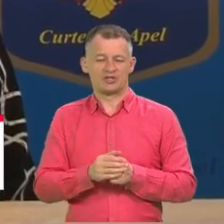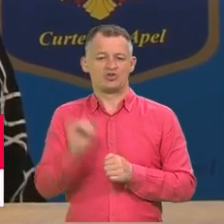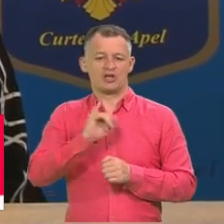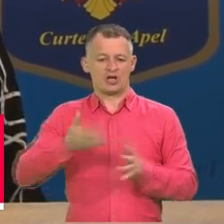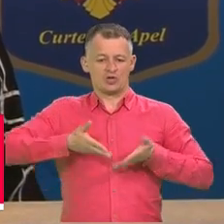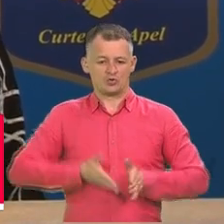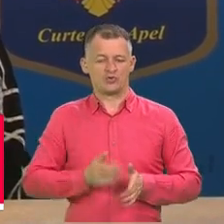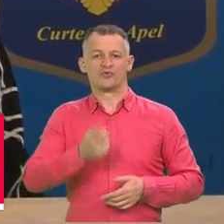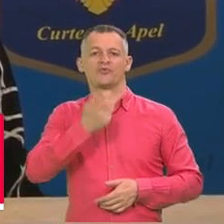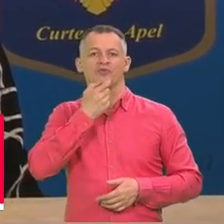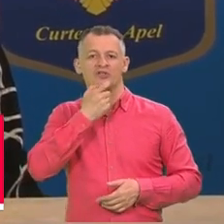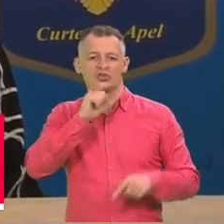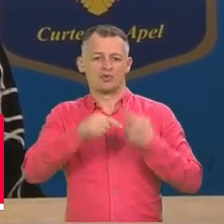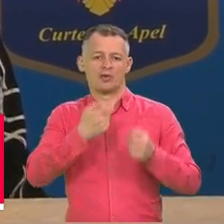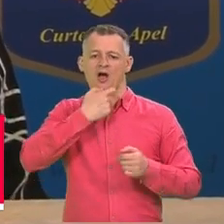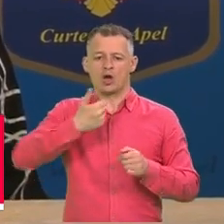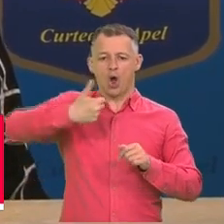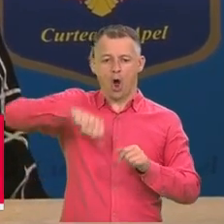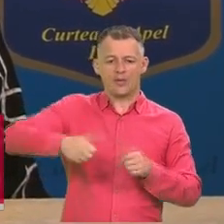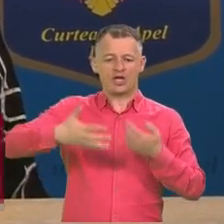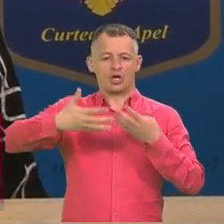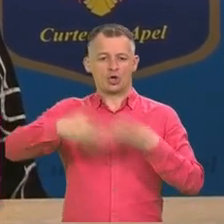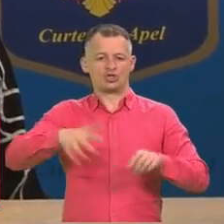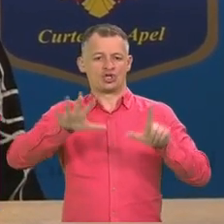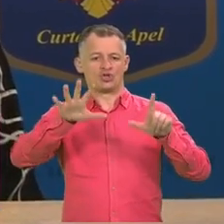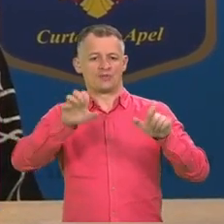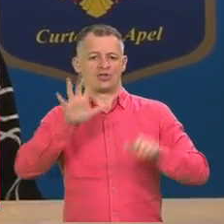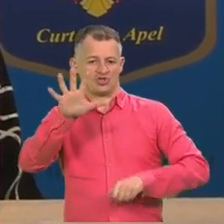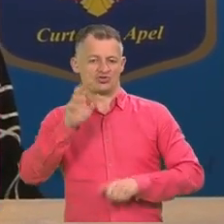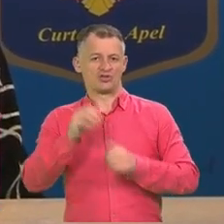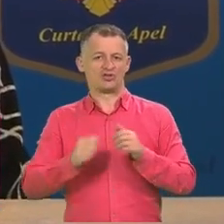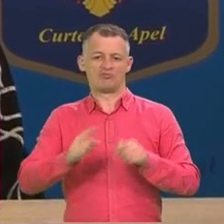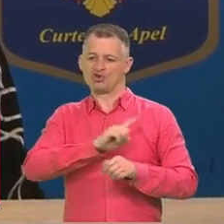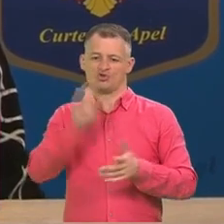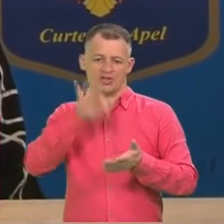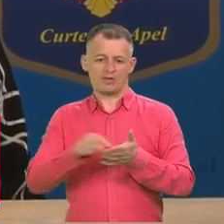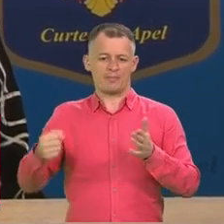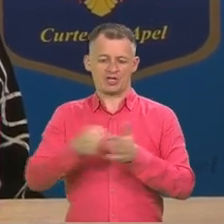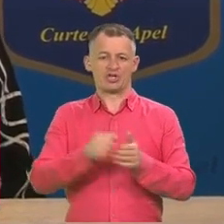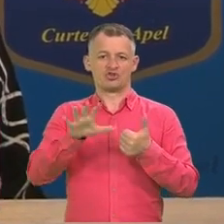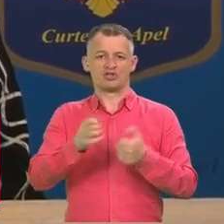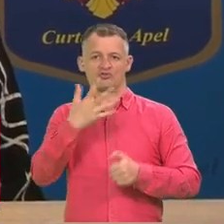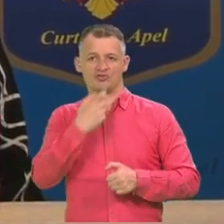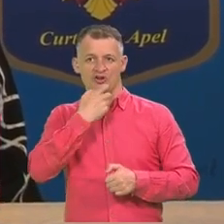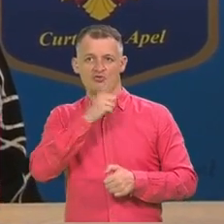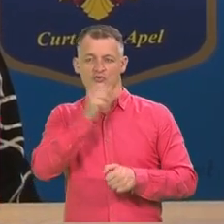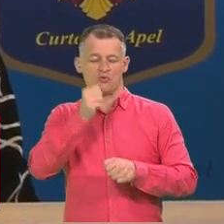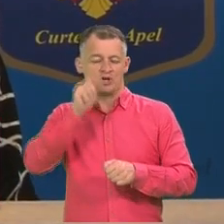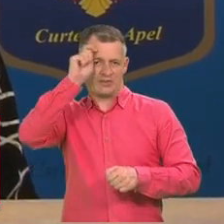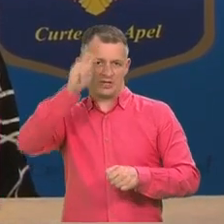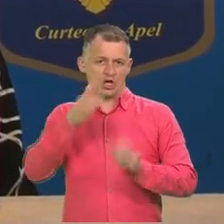biologică după anul 1975, niciodată până la 65 de ani nu ar îndeplini condiții de